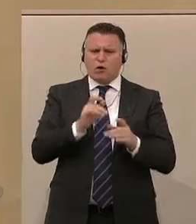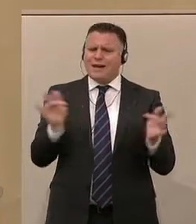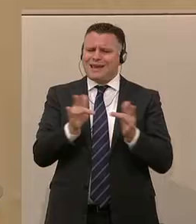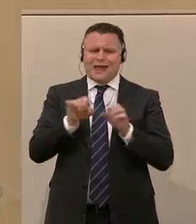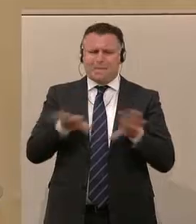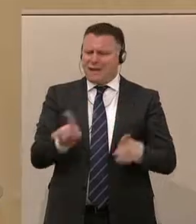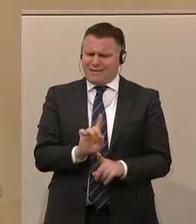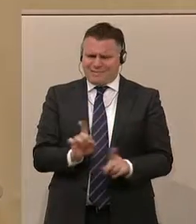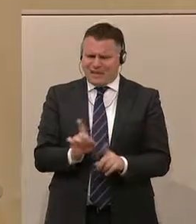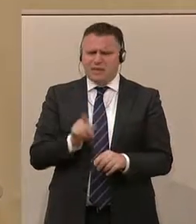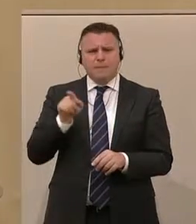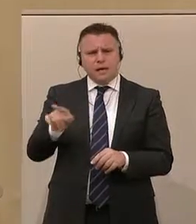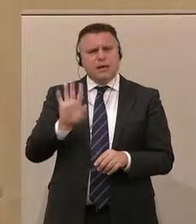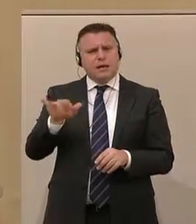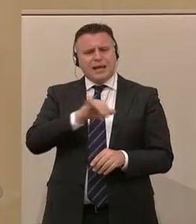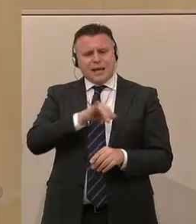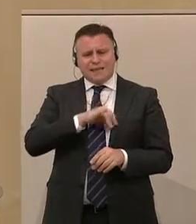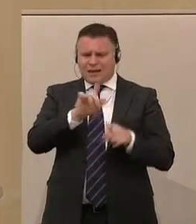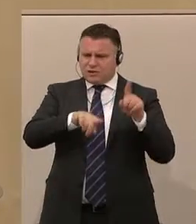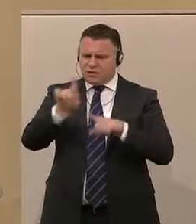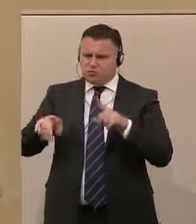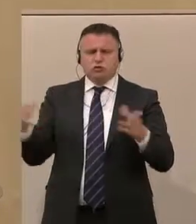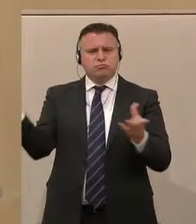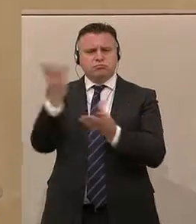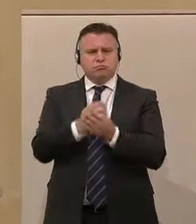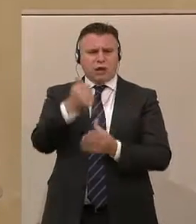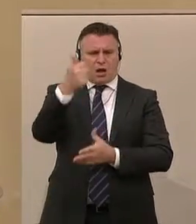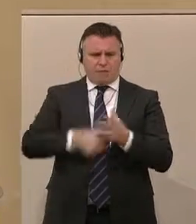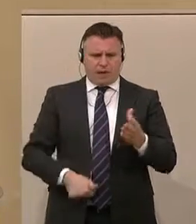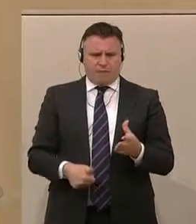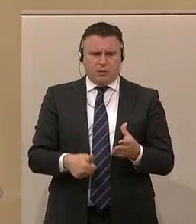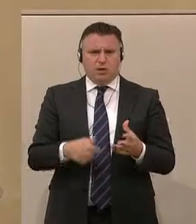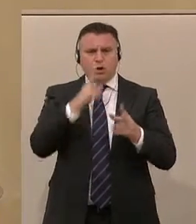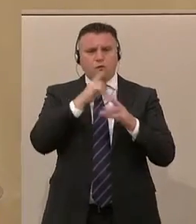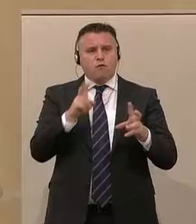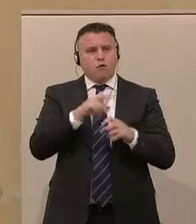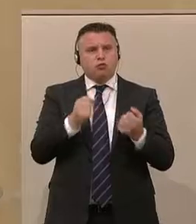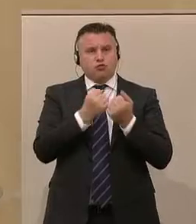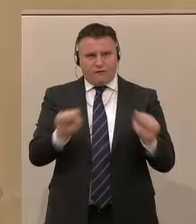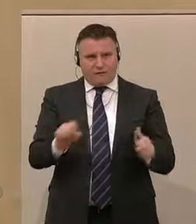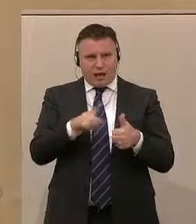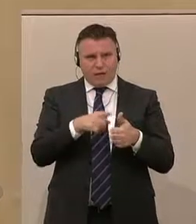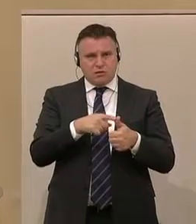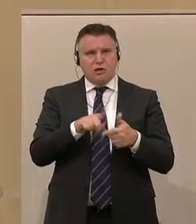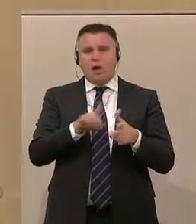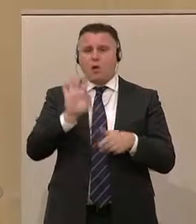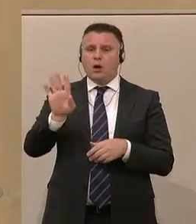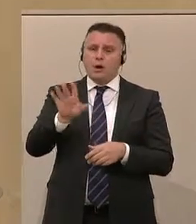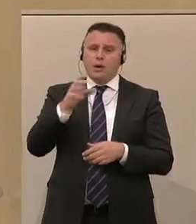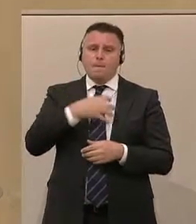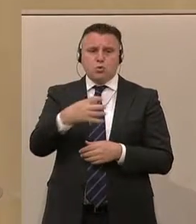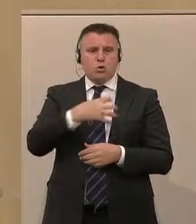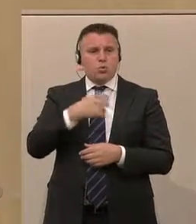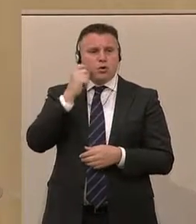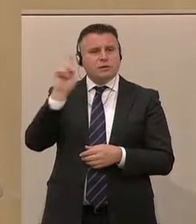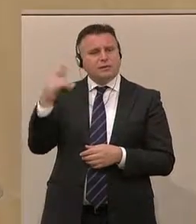ist dazu da, um unterschiedliche Interessen in Einklang zu bringen. Nämlich einerseits die Freiheit der Forschung, aber auch die individuellen Interessen der